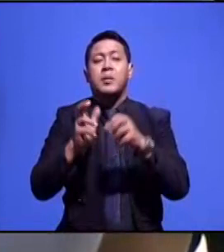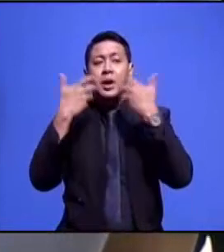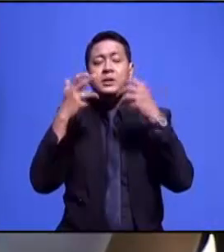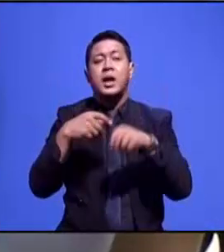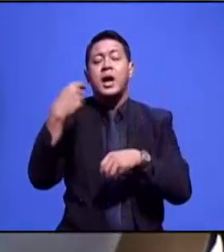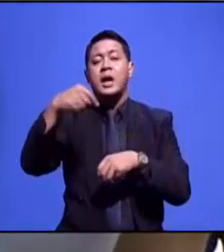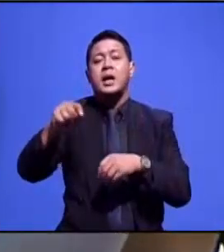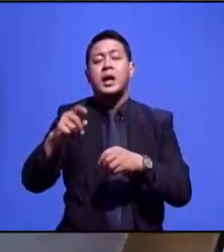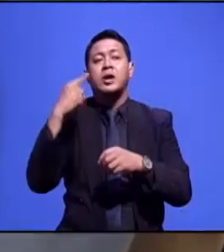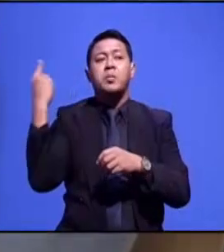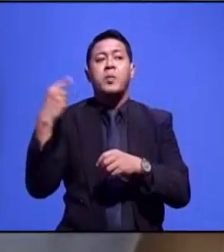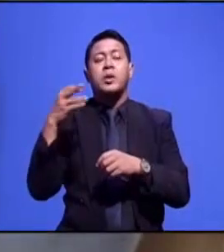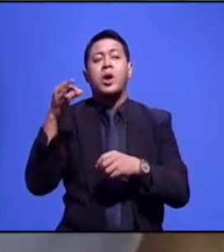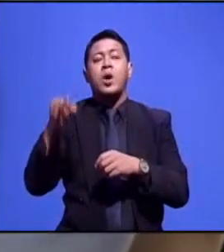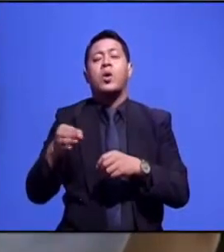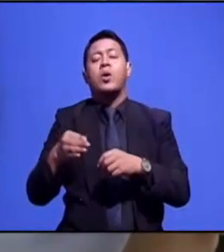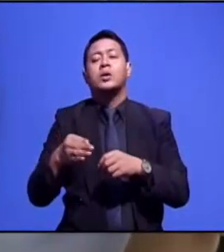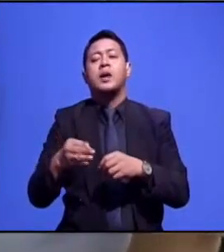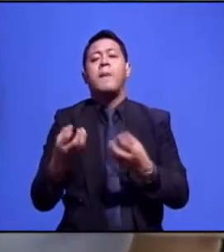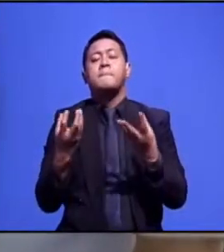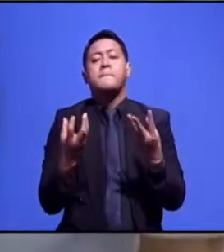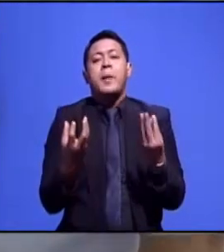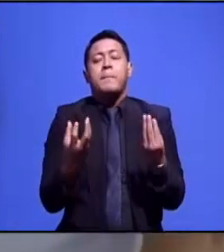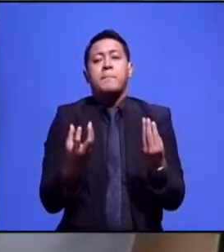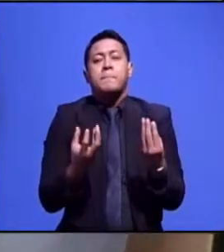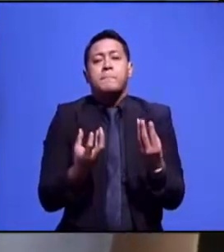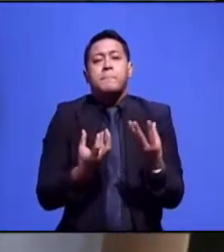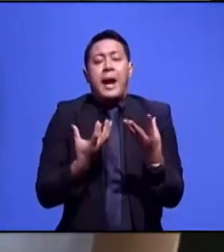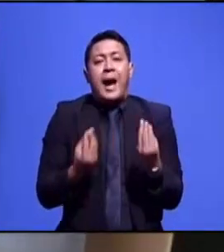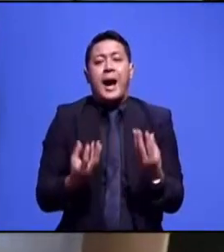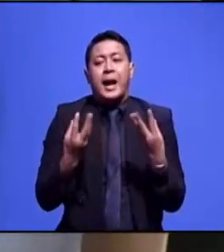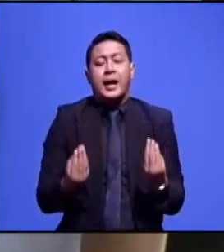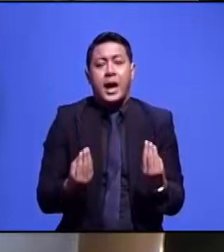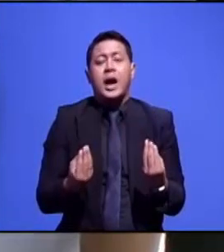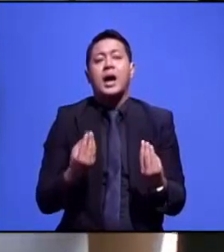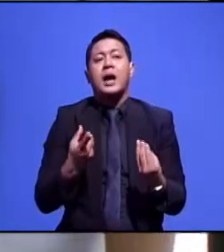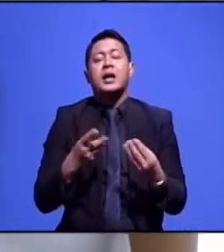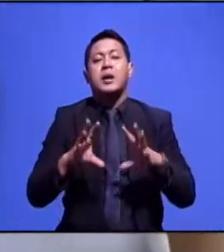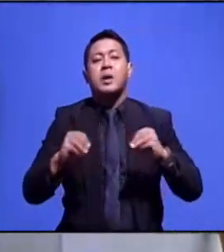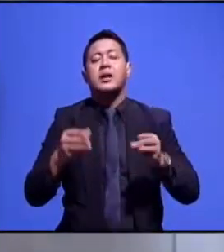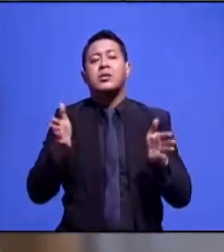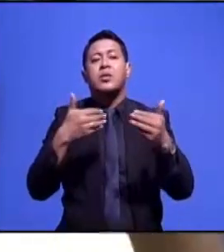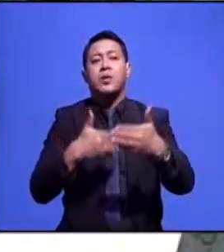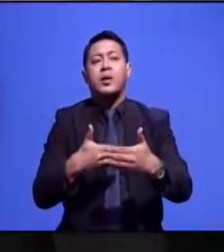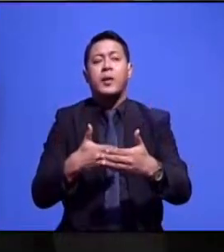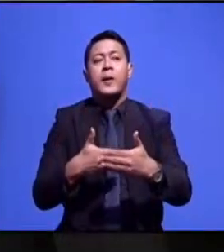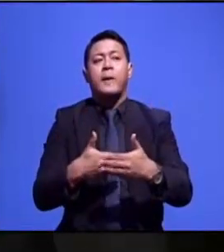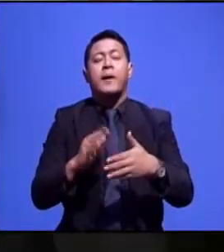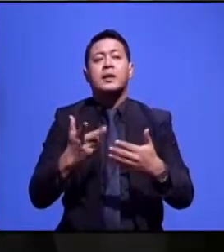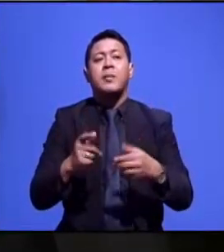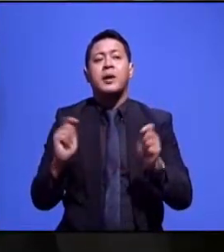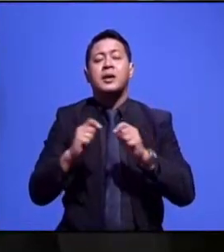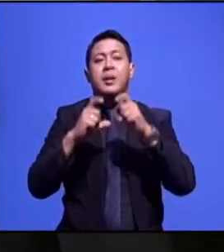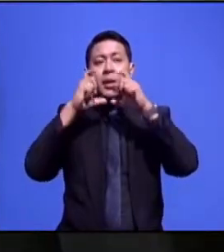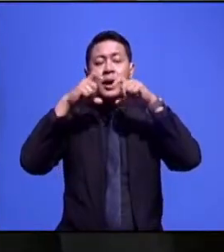di kantor pemerintah Kota Palangkaraya Rabu siang. Ia diamankan saat bekerja di salah satu ruangan Disduk Capil namun